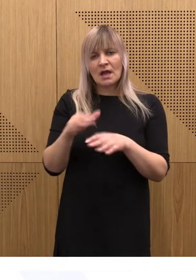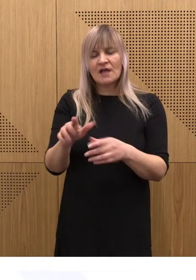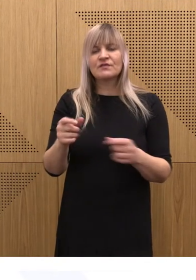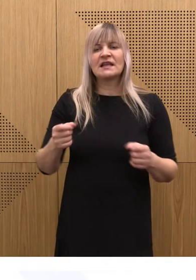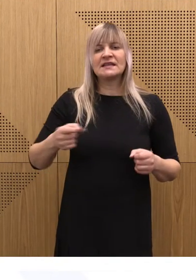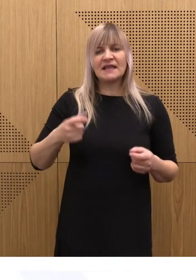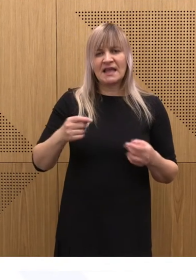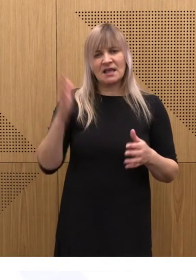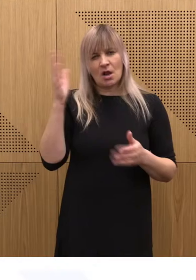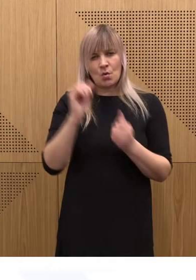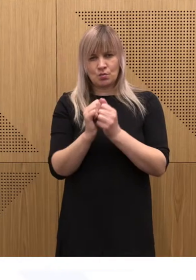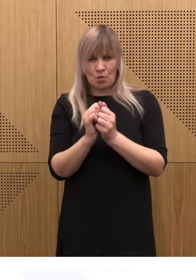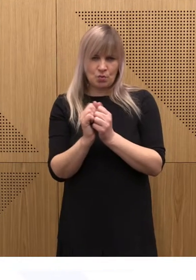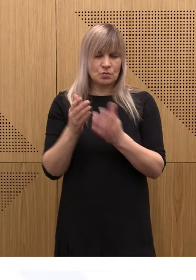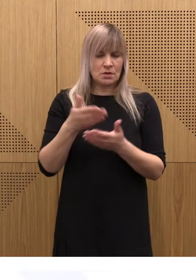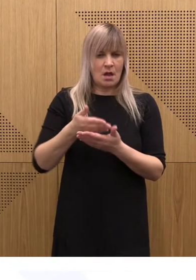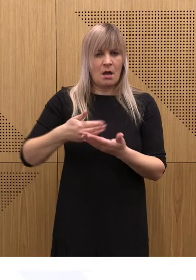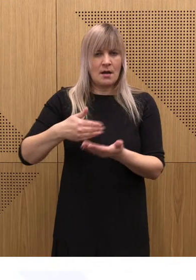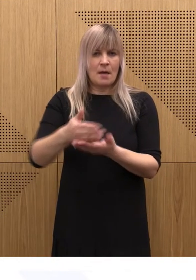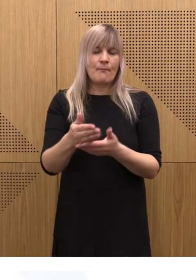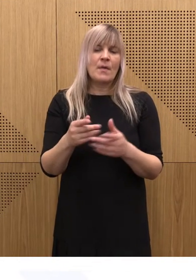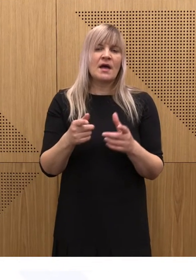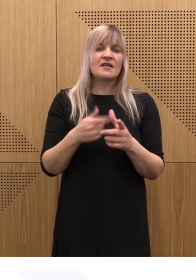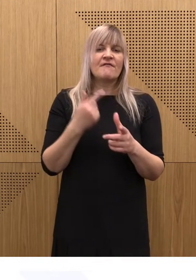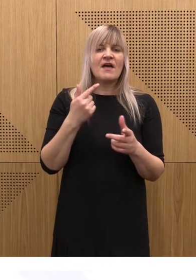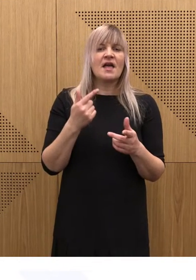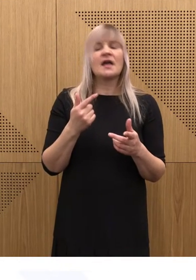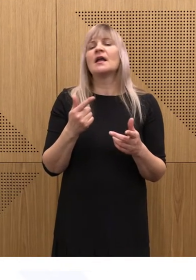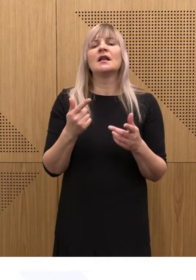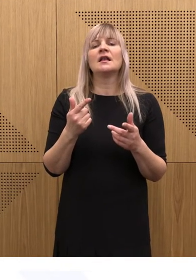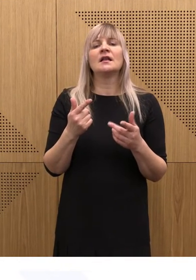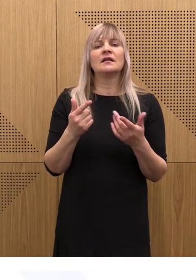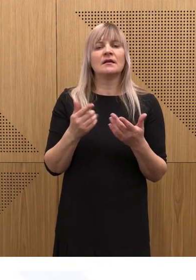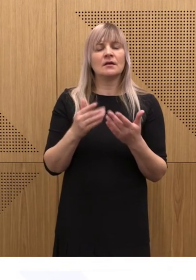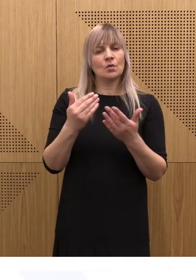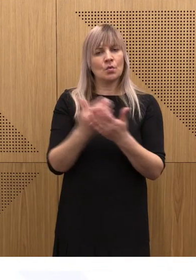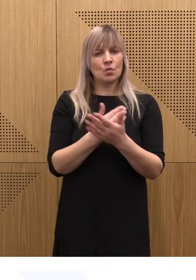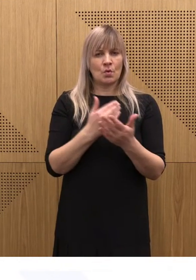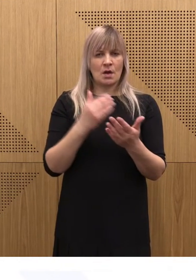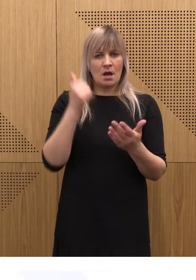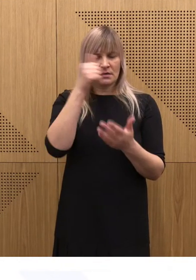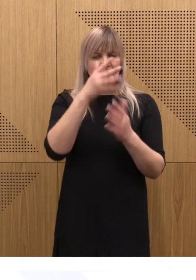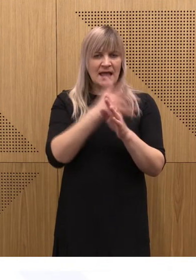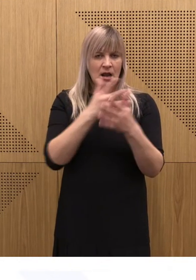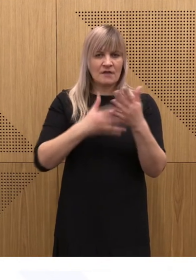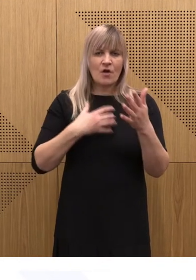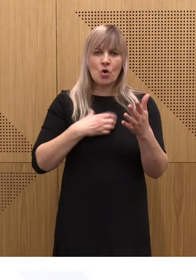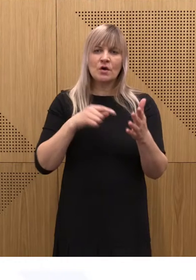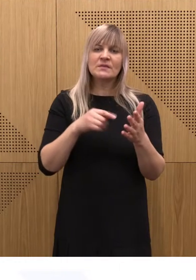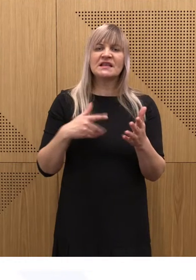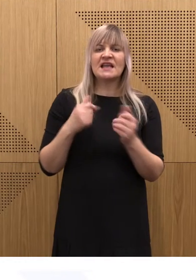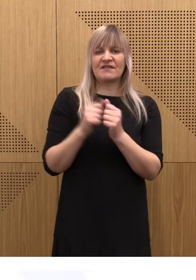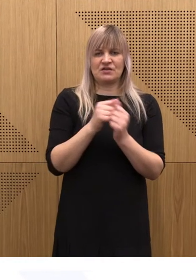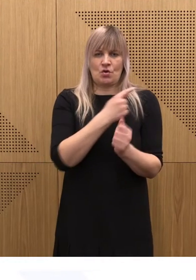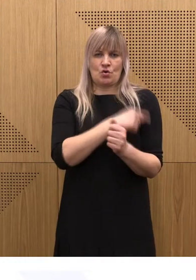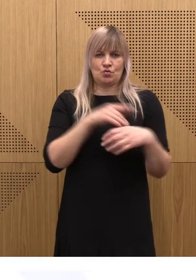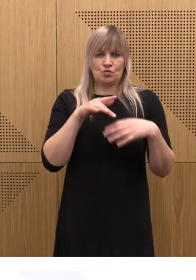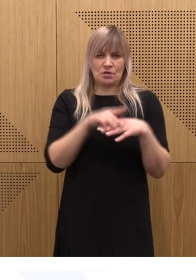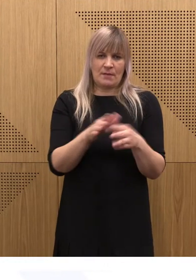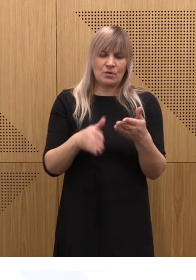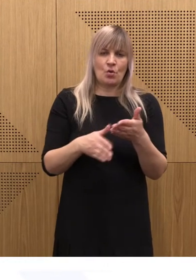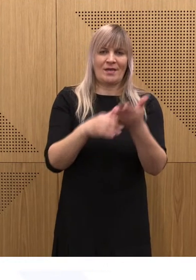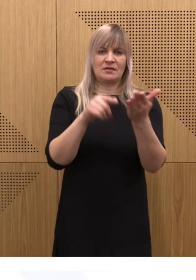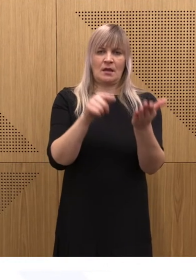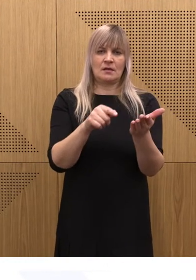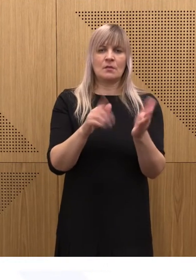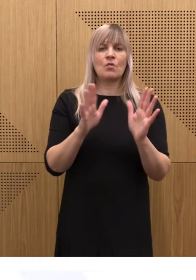ja rohepöördesse ja loomulikult on väga oluline osa selles järgmise aasta eelarves toetada tervishoidu. Mul on väga hea meel,